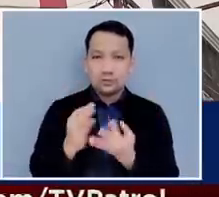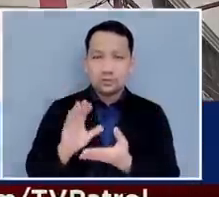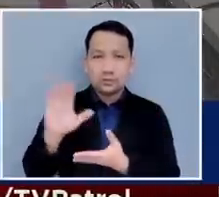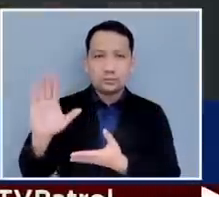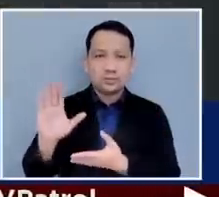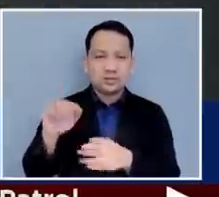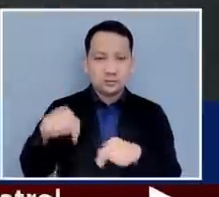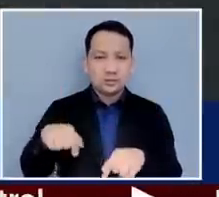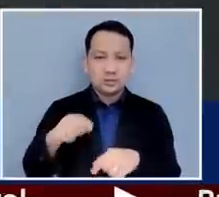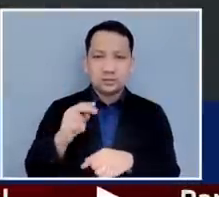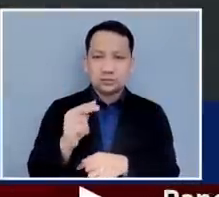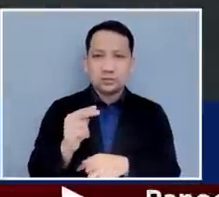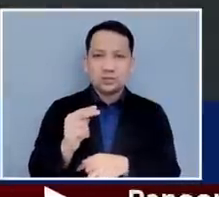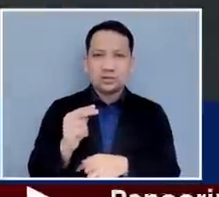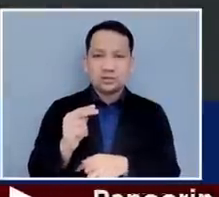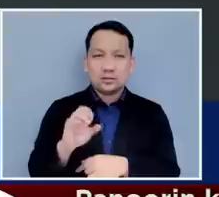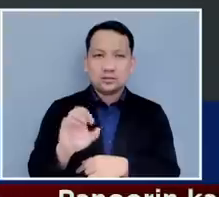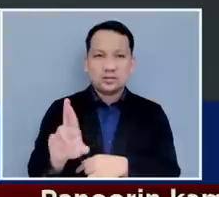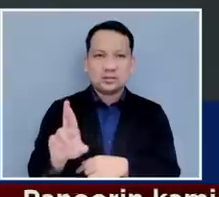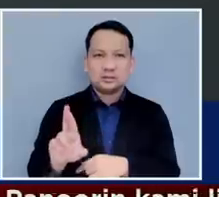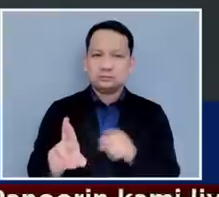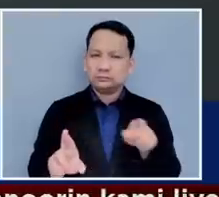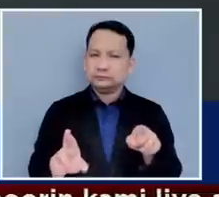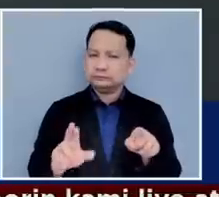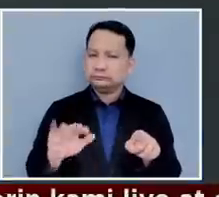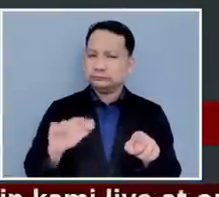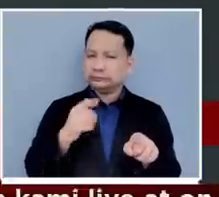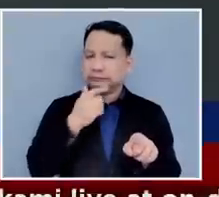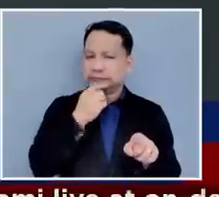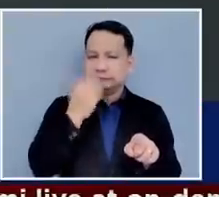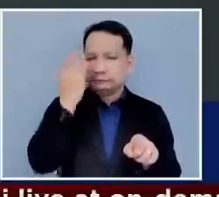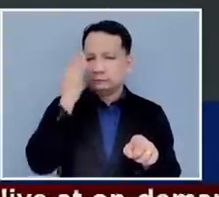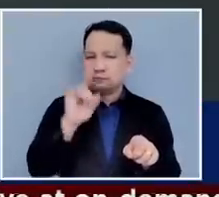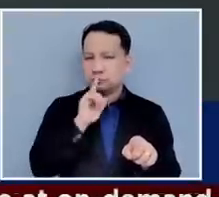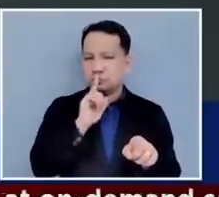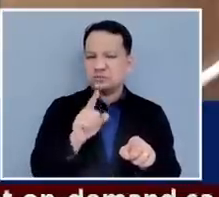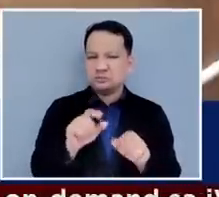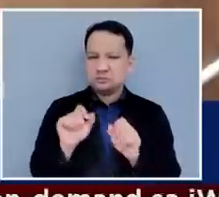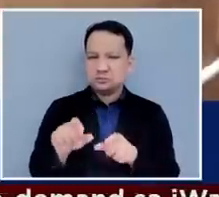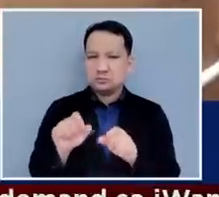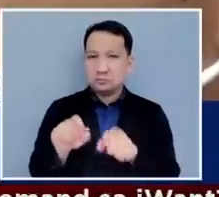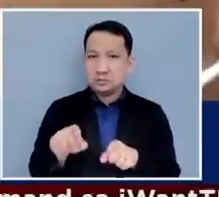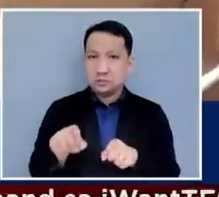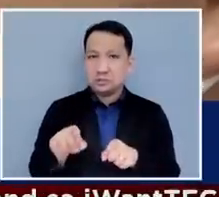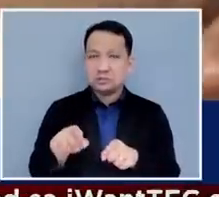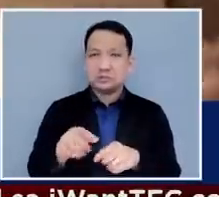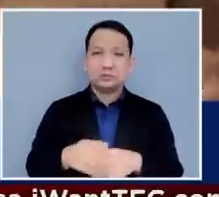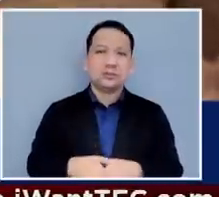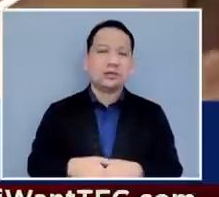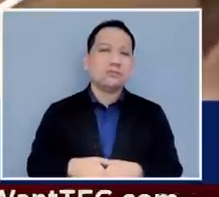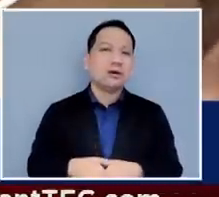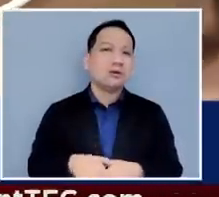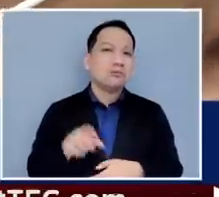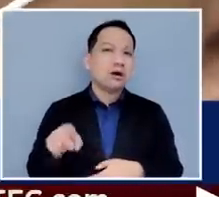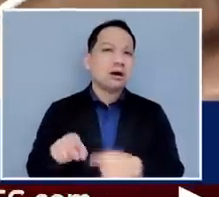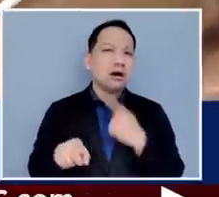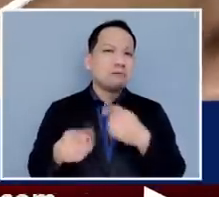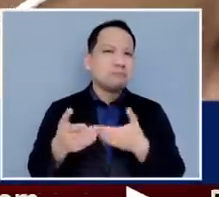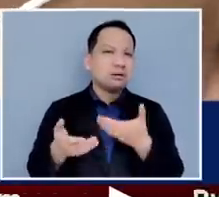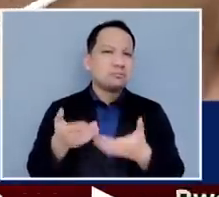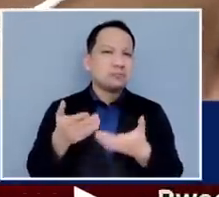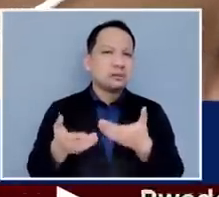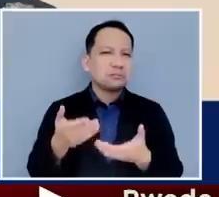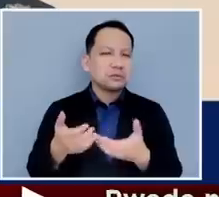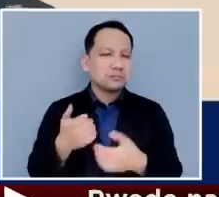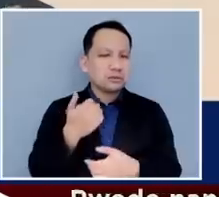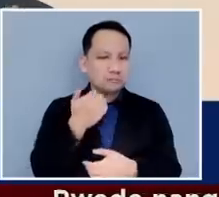Maynila. Pero duda naman ang PNP kung nabenta ang mga empleyado sa kasong ito. Pero aminado silang may mga pagkakataon nangyayari